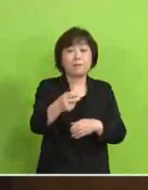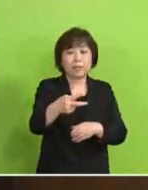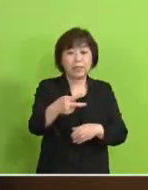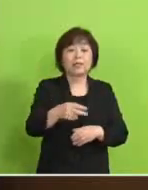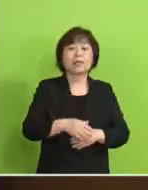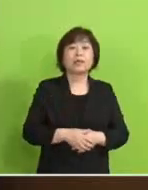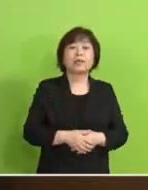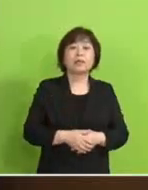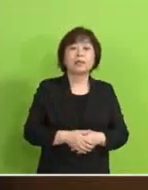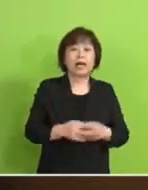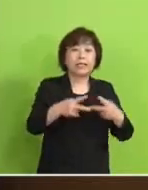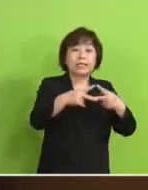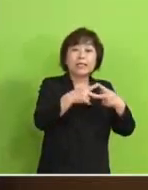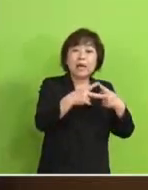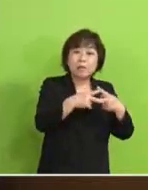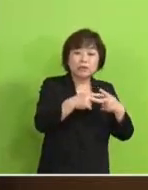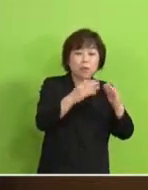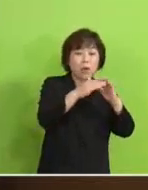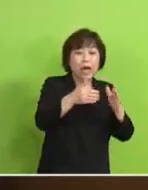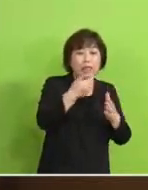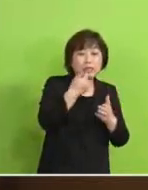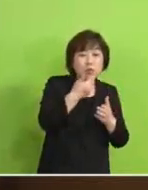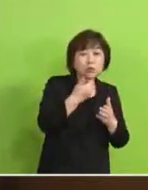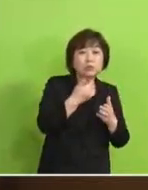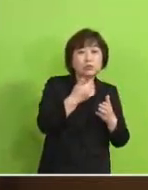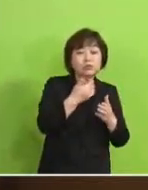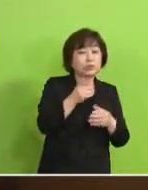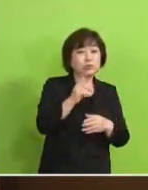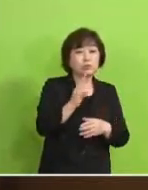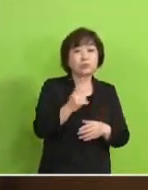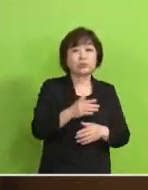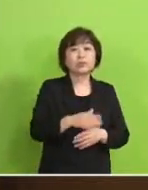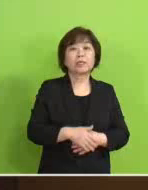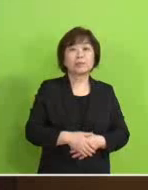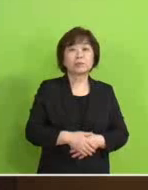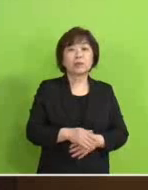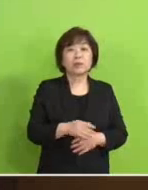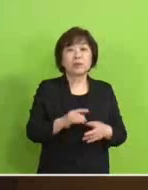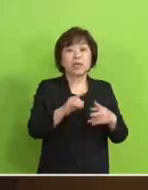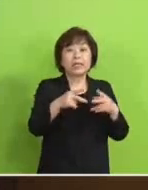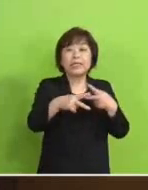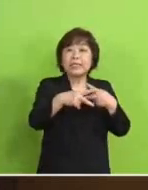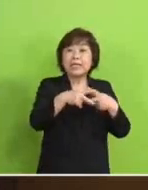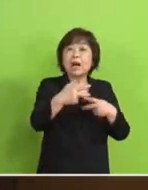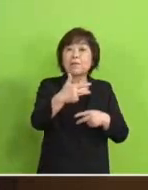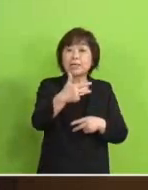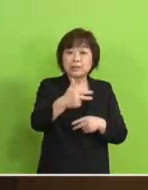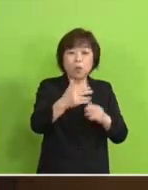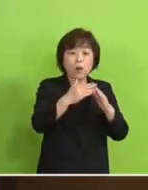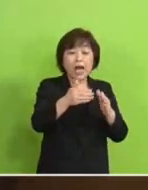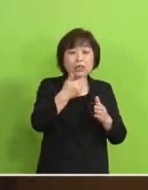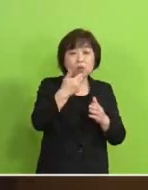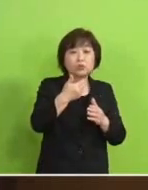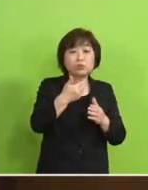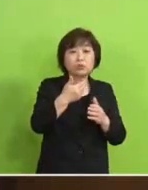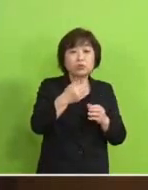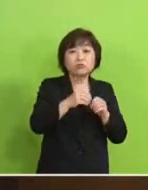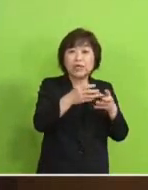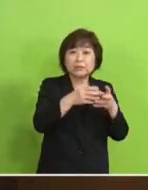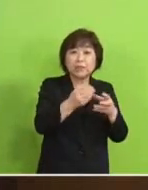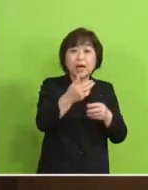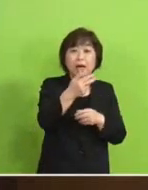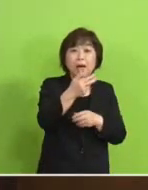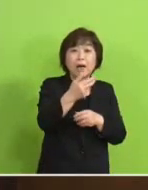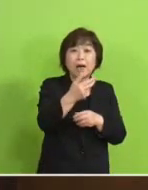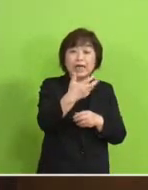して、新居浜市の会食、こちらですね、ごめんなさい、こちらと新居浜市の会食クラスター8も含ん